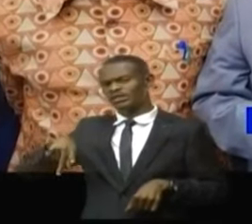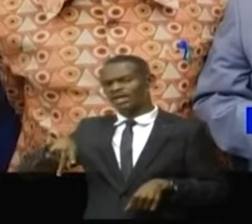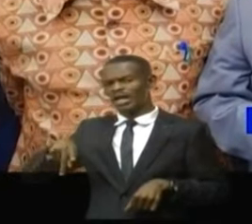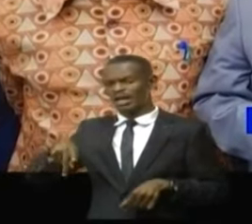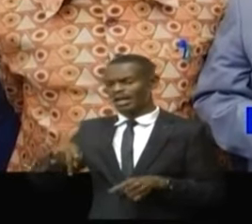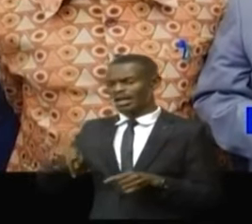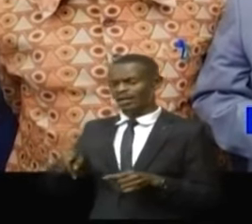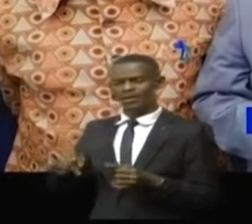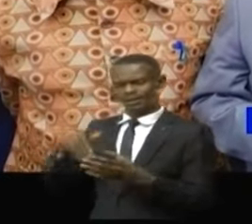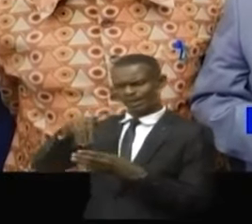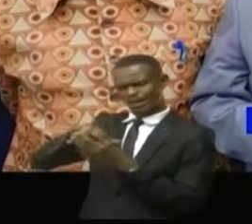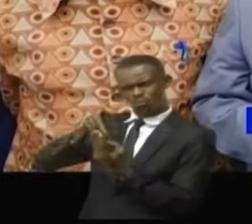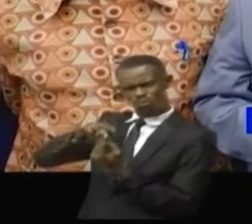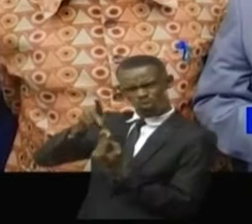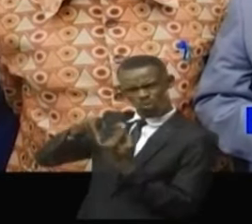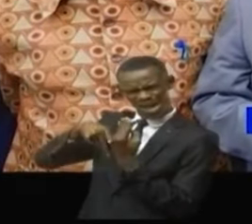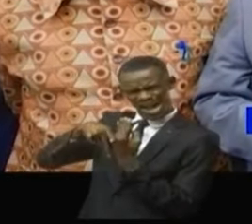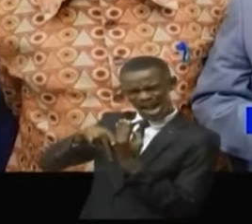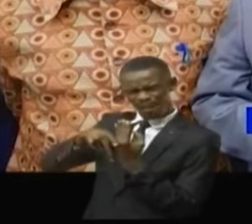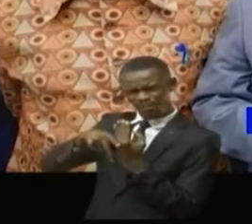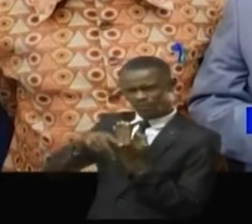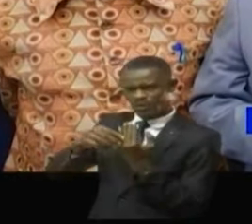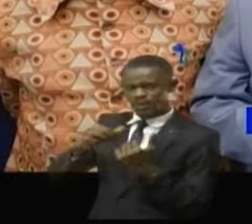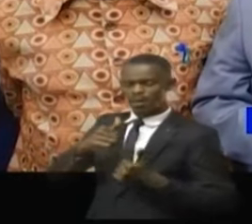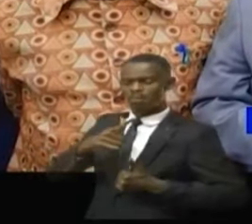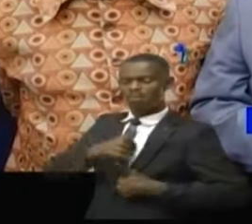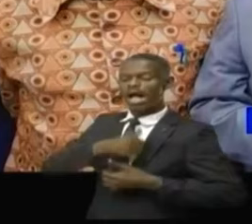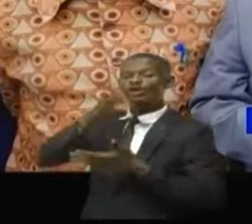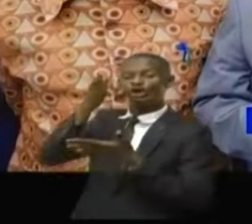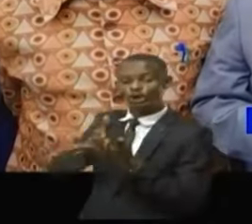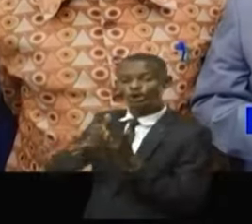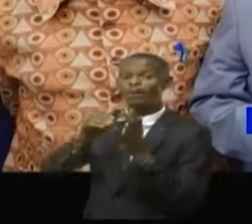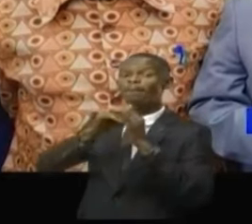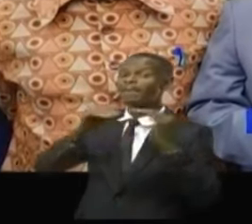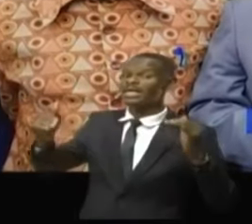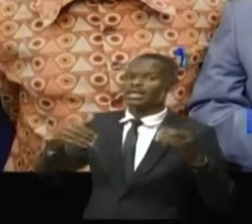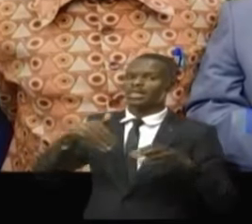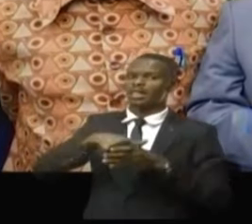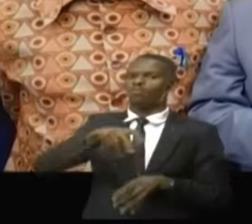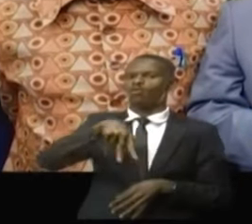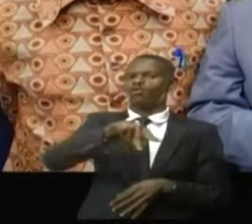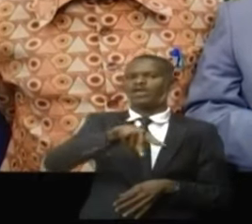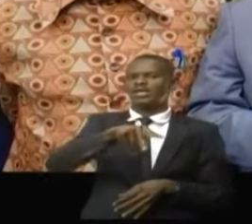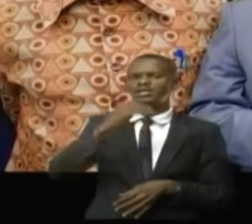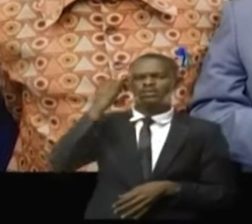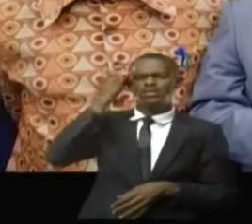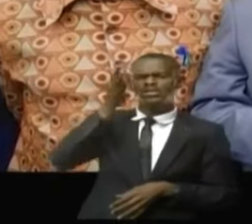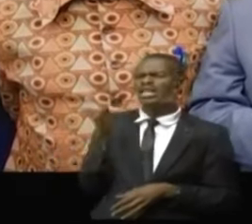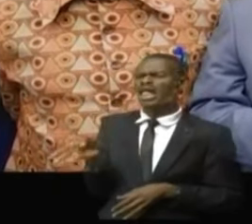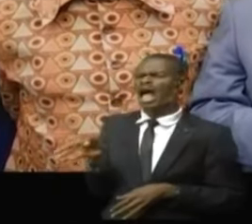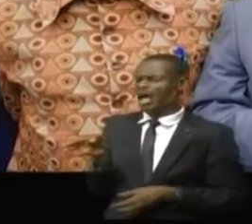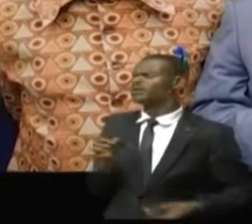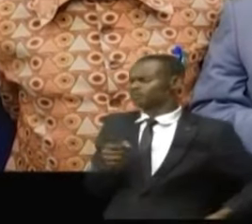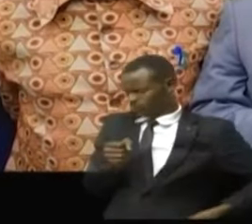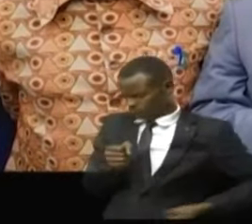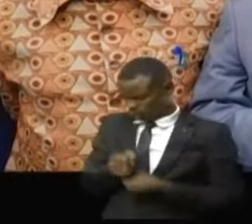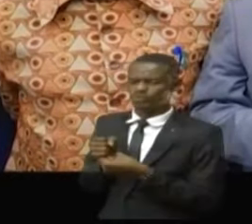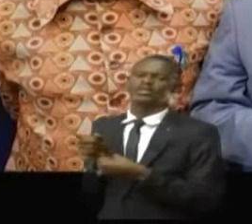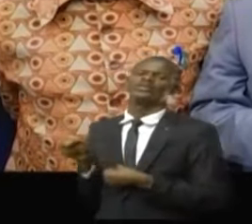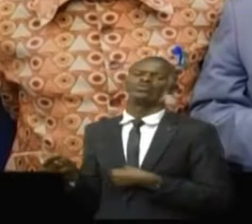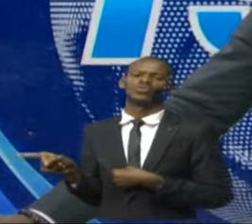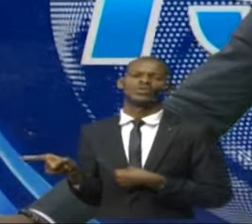leurs lourdes responsabilités pour la pacification de notre province et la restauration de l'autorité.